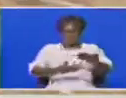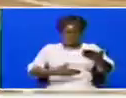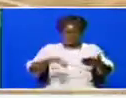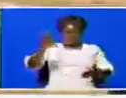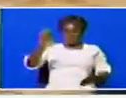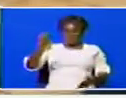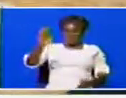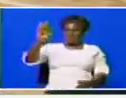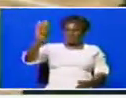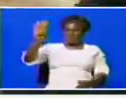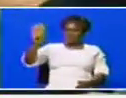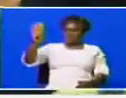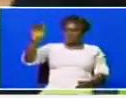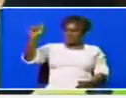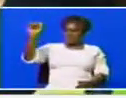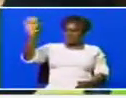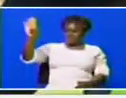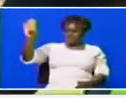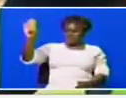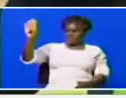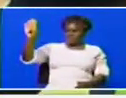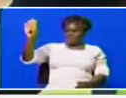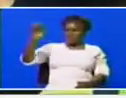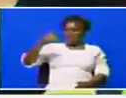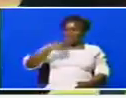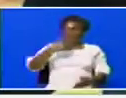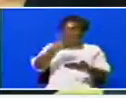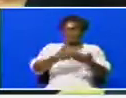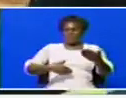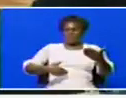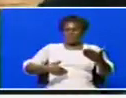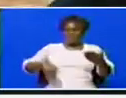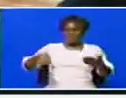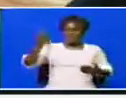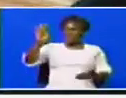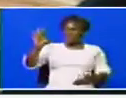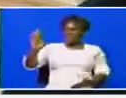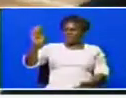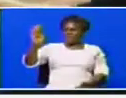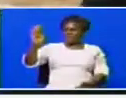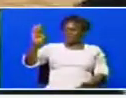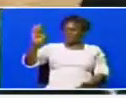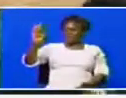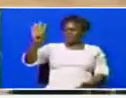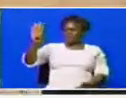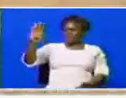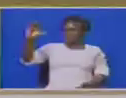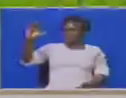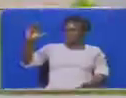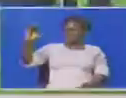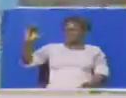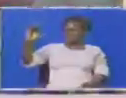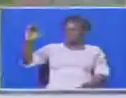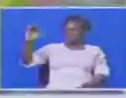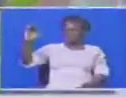34A na B, watatengeneza sasa fomu 34C ambayo ile fomu ndio itatumiwa hapa